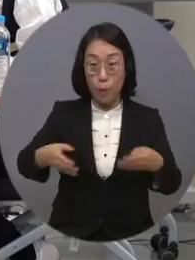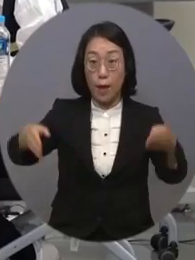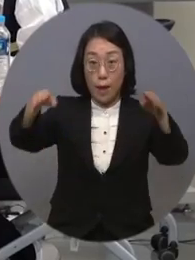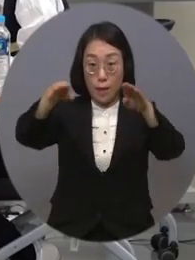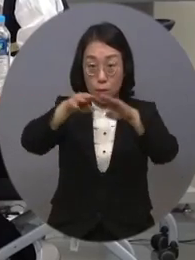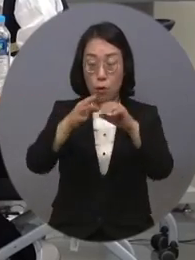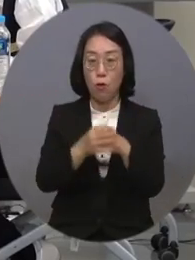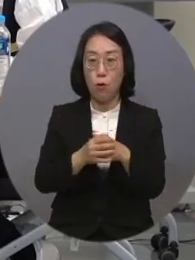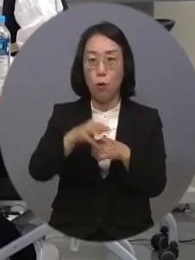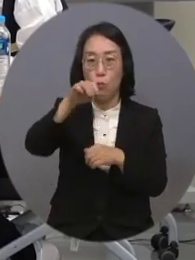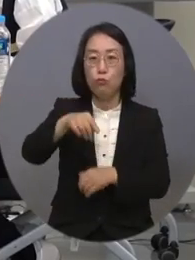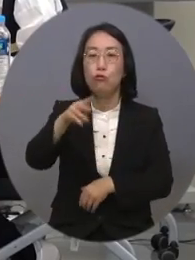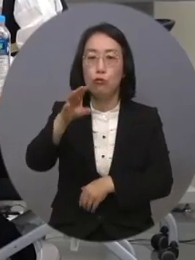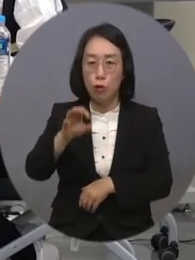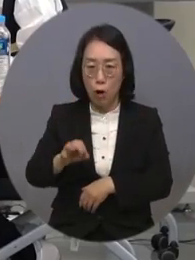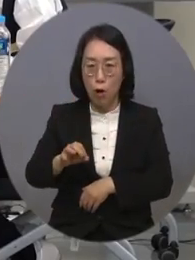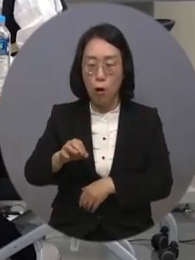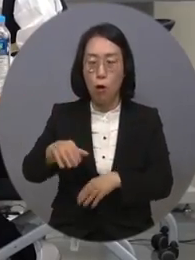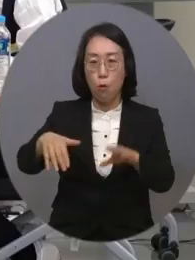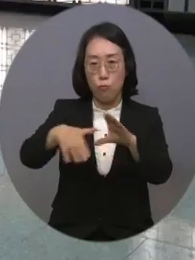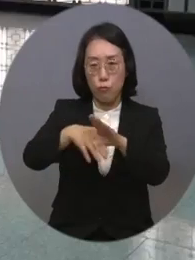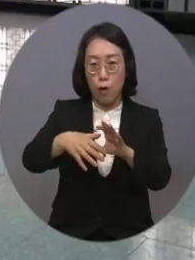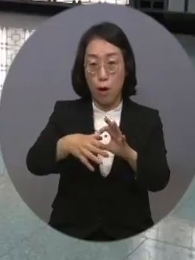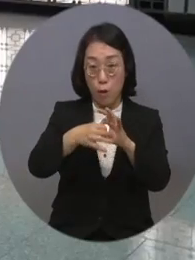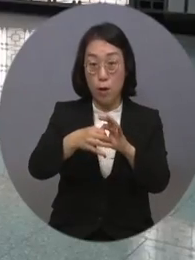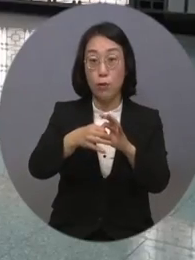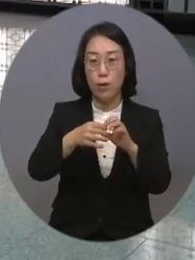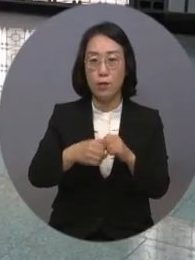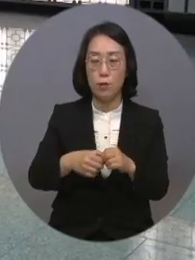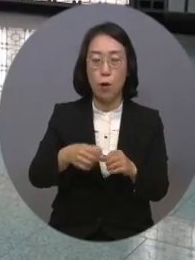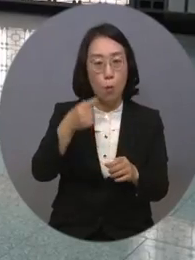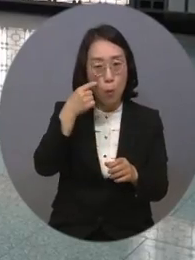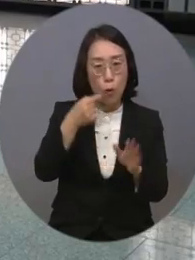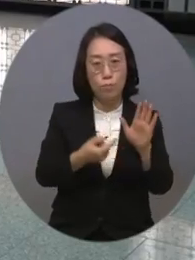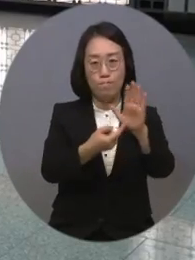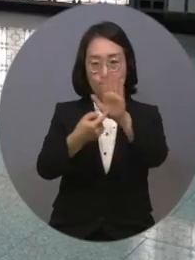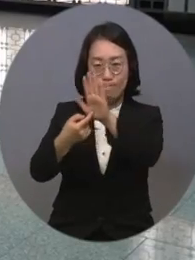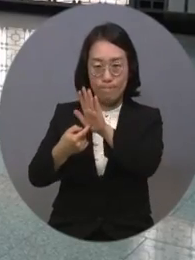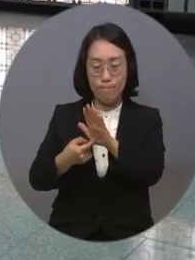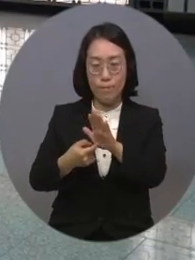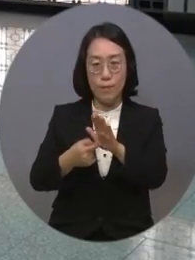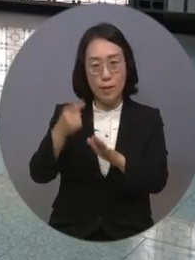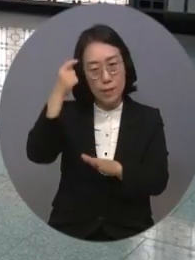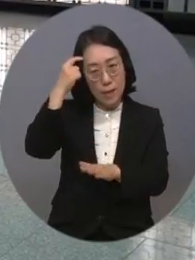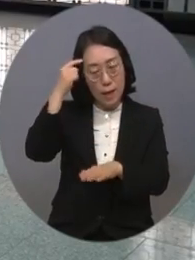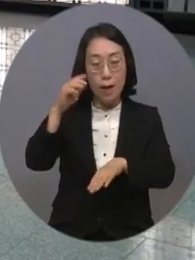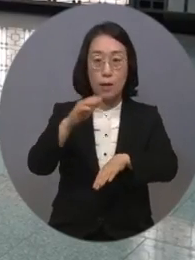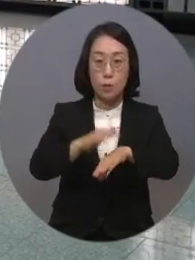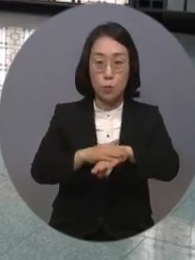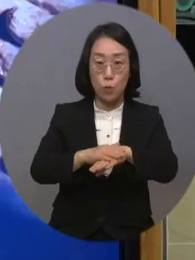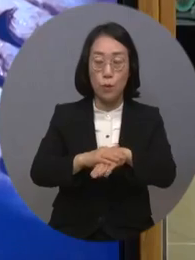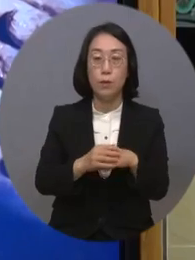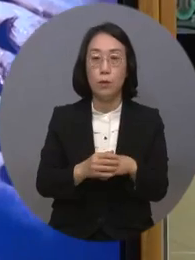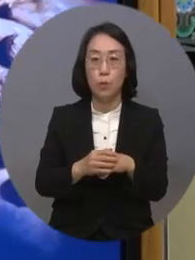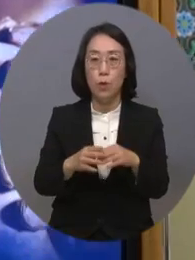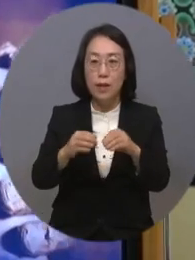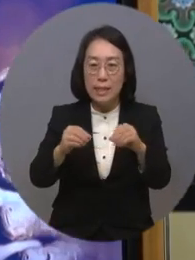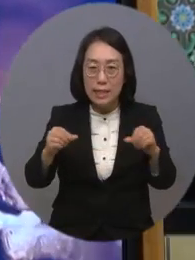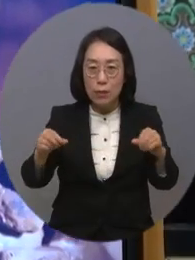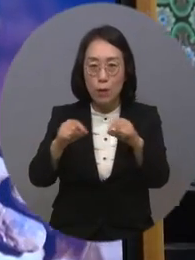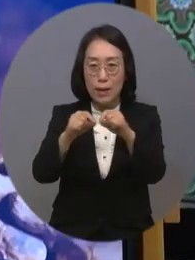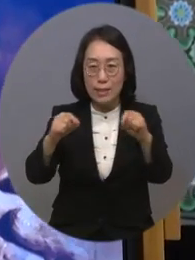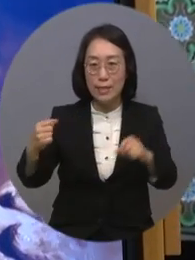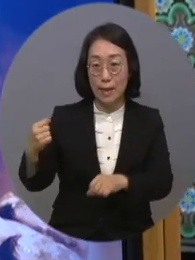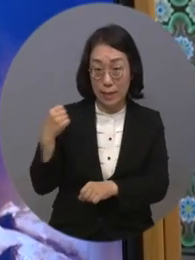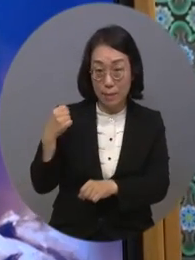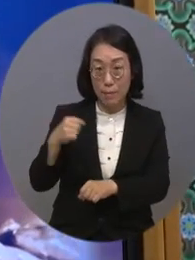소재로 제작한 인간문화재 작업무용극 생각하는 손 흙과 실의 춤 공연이 11월 19일,